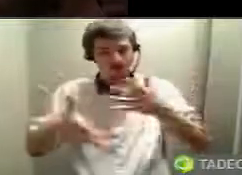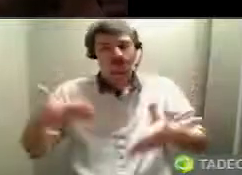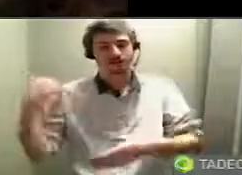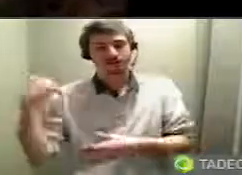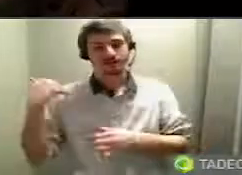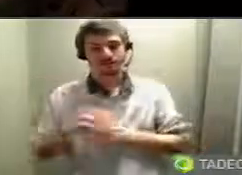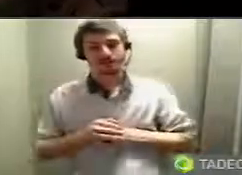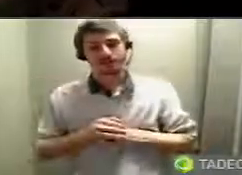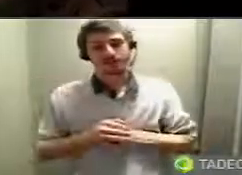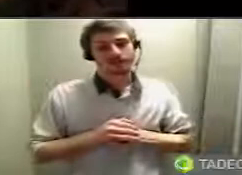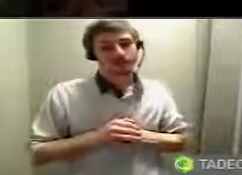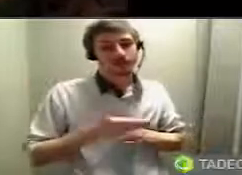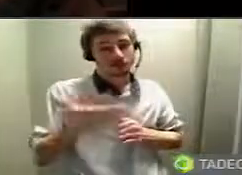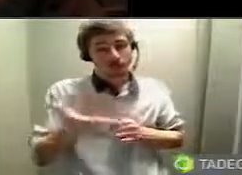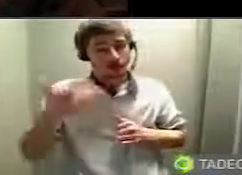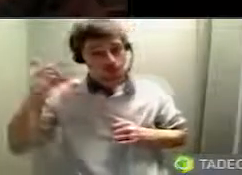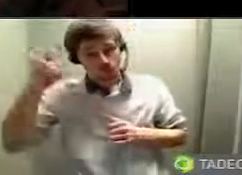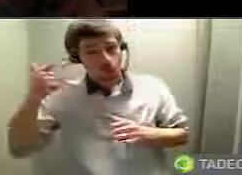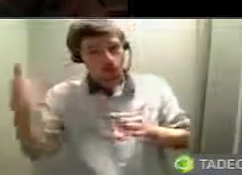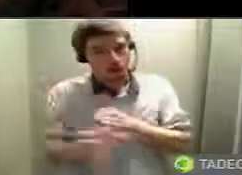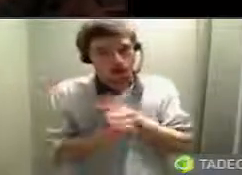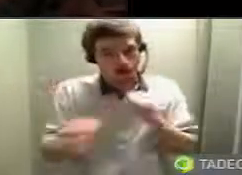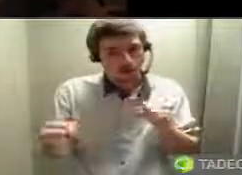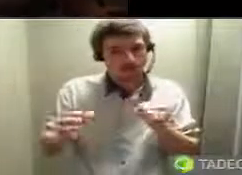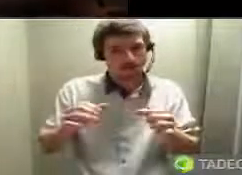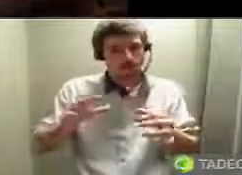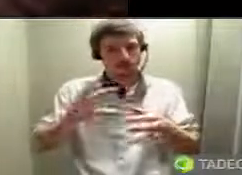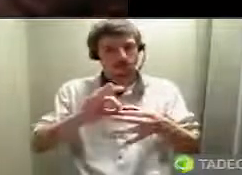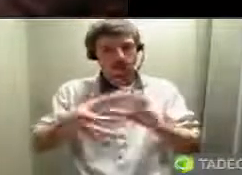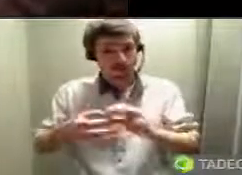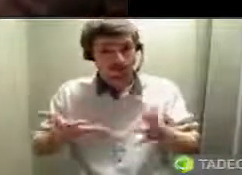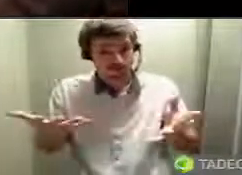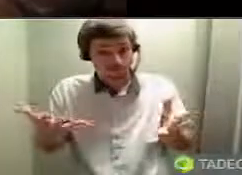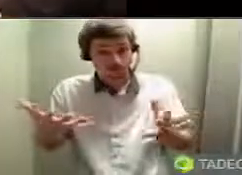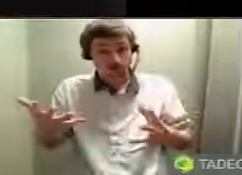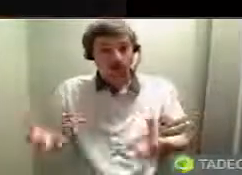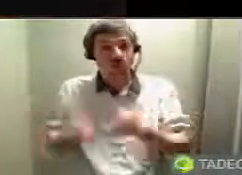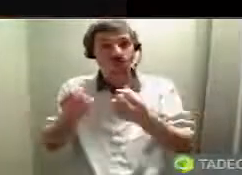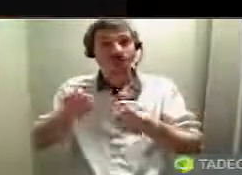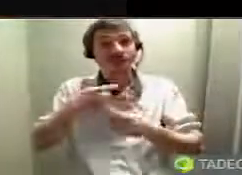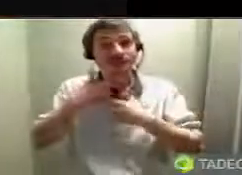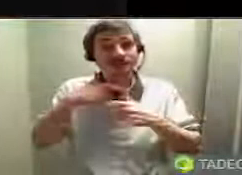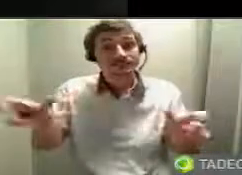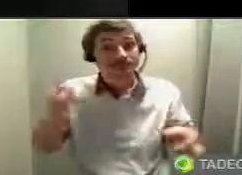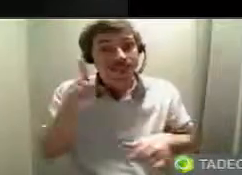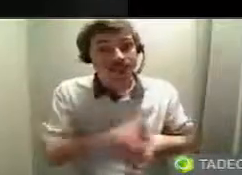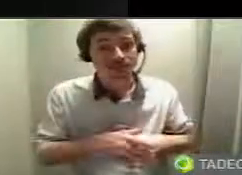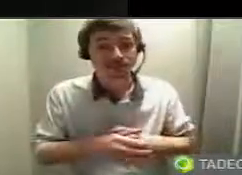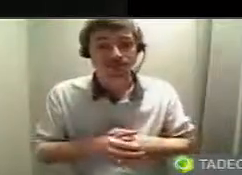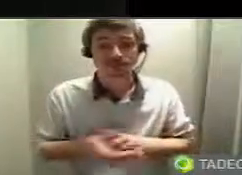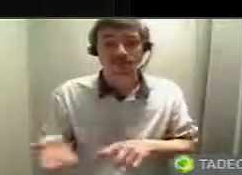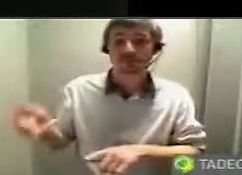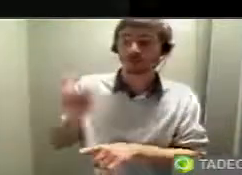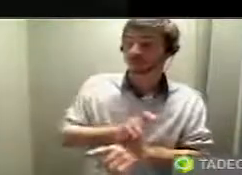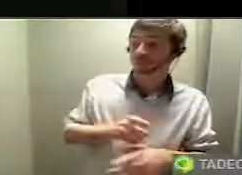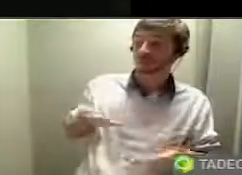Londres a eu des Jeux olympiques formidables, cette accessibilité leur est aussi une raison? Bon, quand Xavier m'avait dit